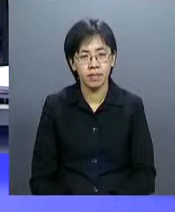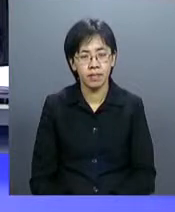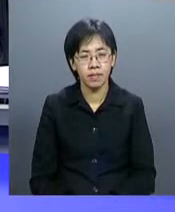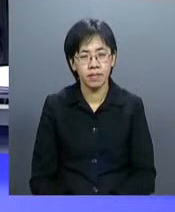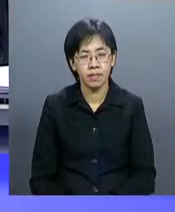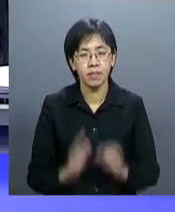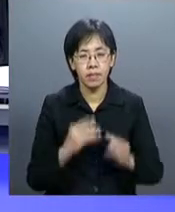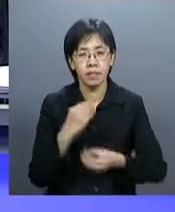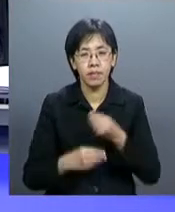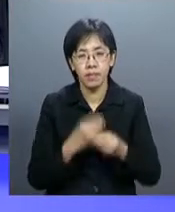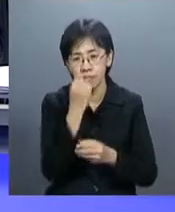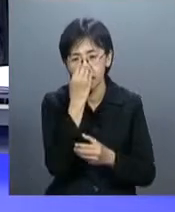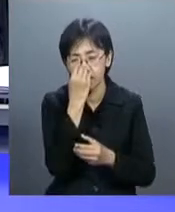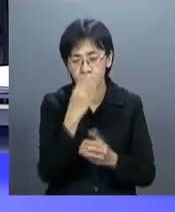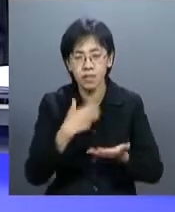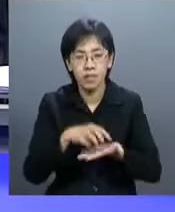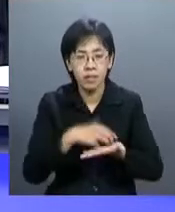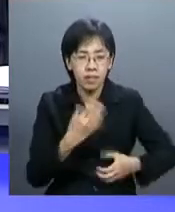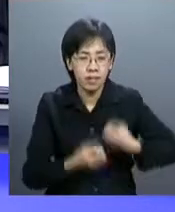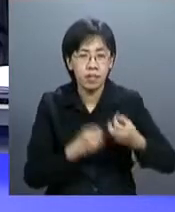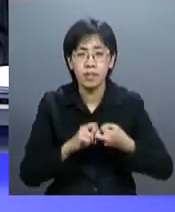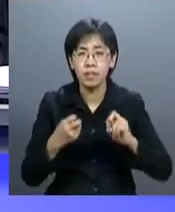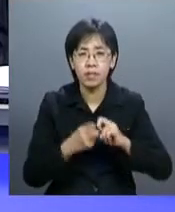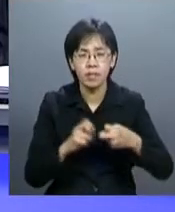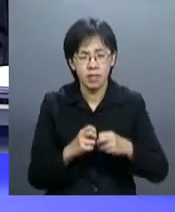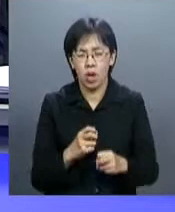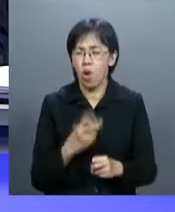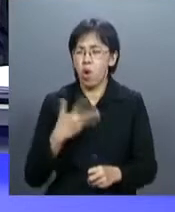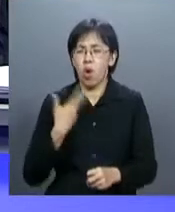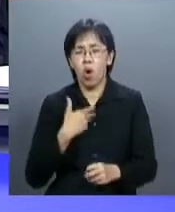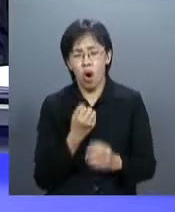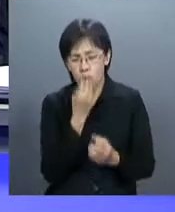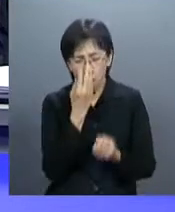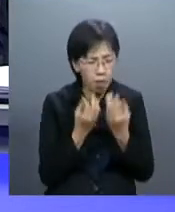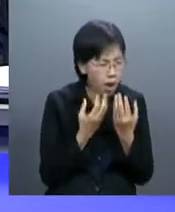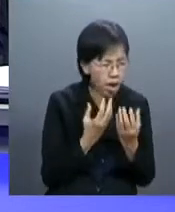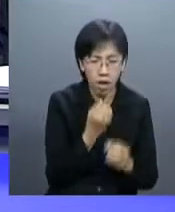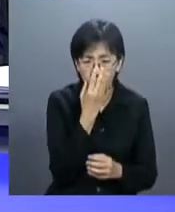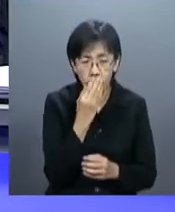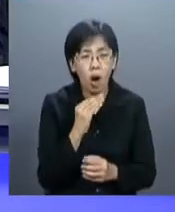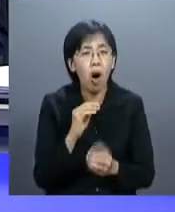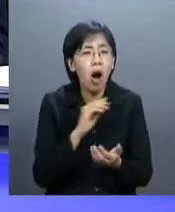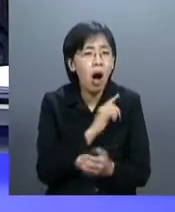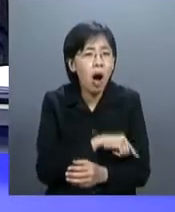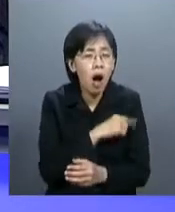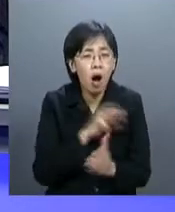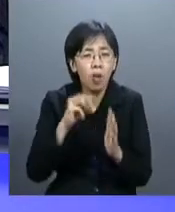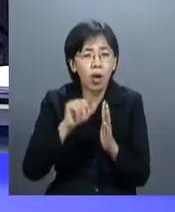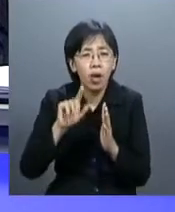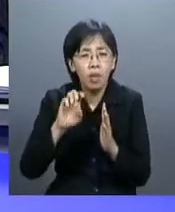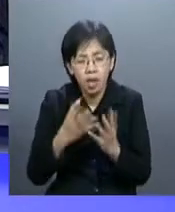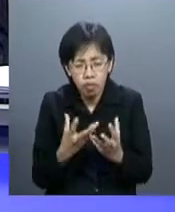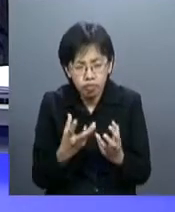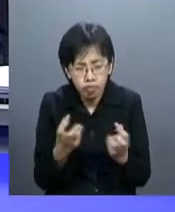ผู้ค้าดอกไม้ที่ปากคลองตลาดสะท้อนผลกระทบของพวกเขาจากภัยแล้งนะครับเมื่อสินค้าหลักอย่างดอกมะลิเสียหายจากสภาพอากาศที่เกิ